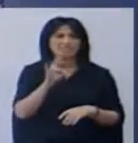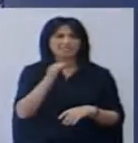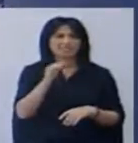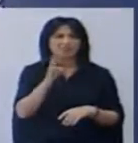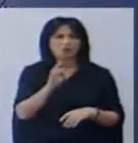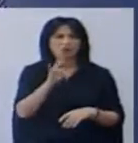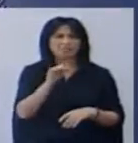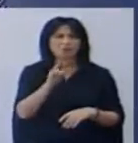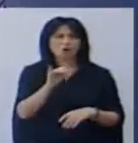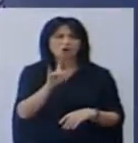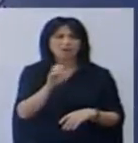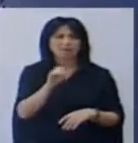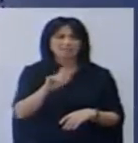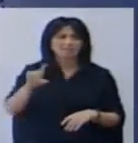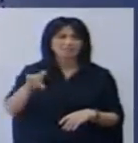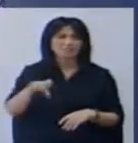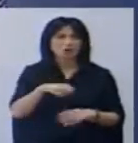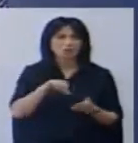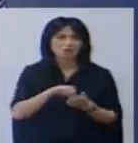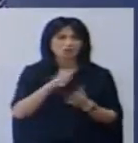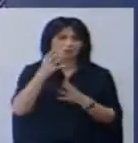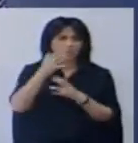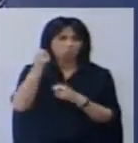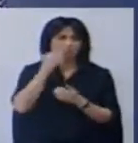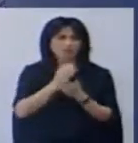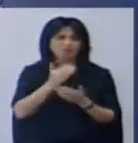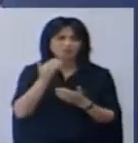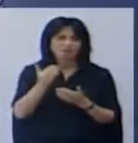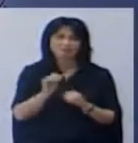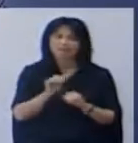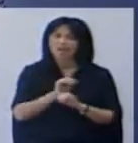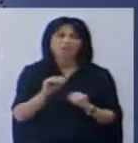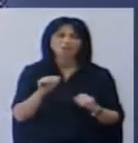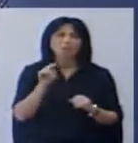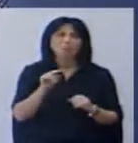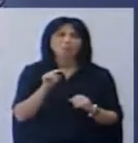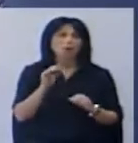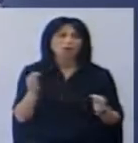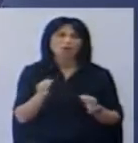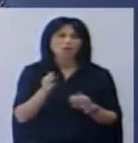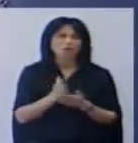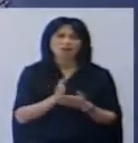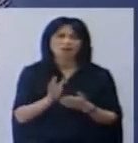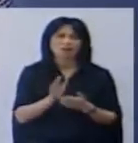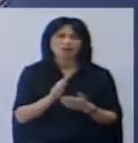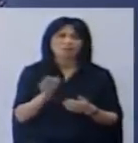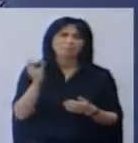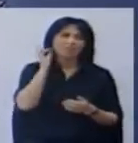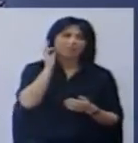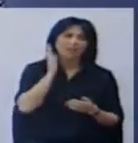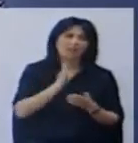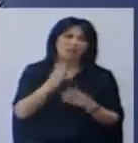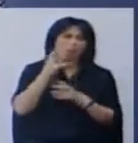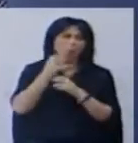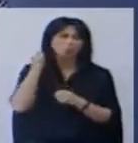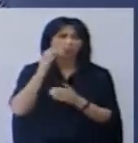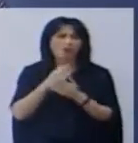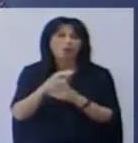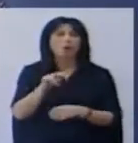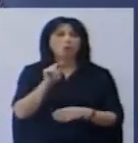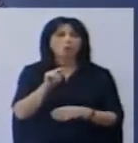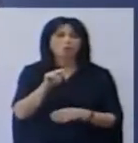ნიკოლაძის წყაროებში წარმოადგენდა გურიის ნაწილს. არ შეიძლება ფოთს არაზოს არ აქვს ეს, რომ ან მეგრელი ხარ, ან გურული ხარ, ფოთში